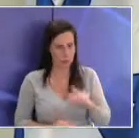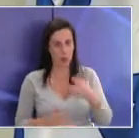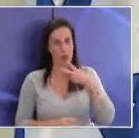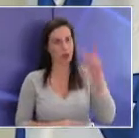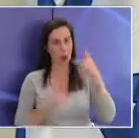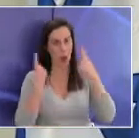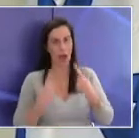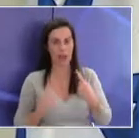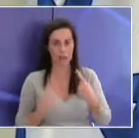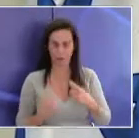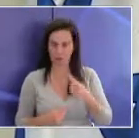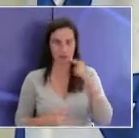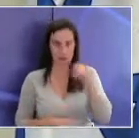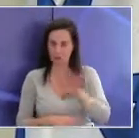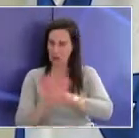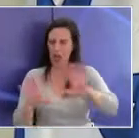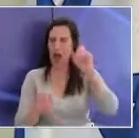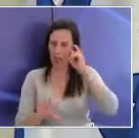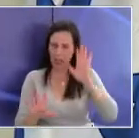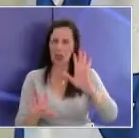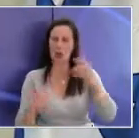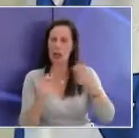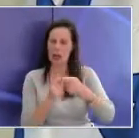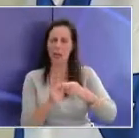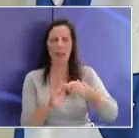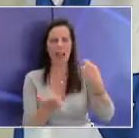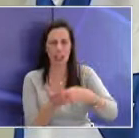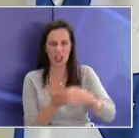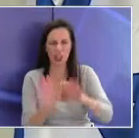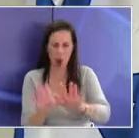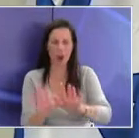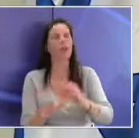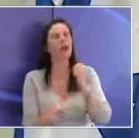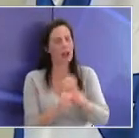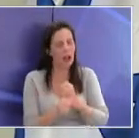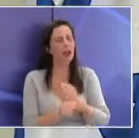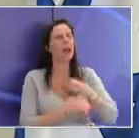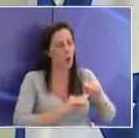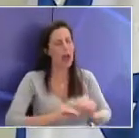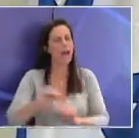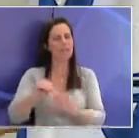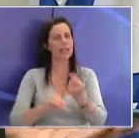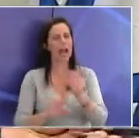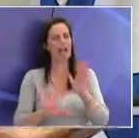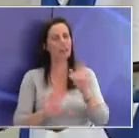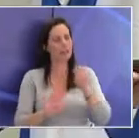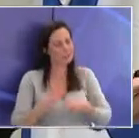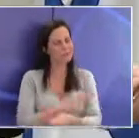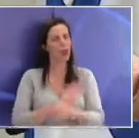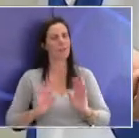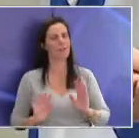הבטיחו לחרדים. הם אמרו להם, אל תדאגו לגבי הסנקציות הכלכליות, נעביר לכם את הכסף מתחת